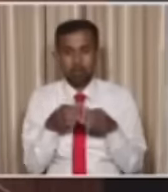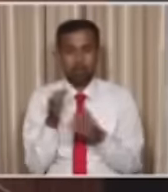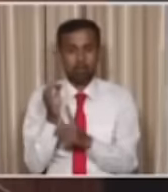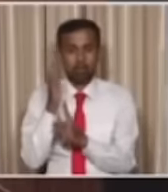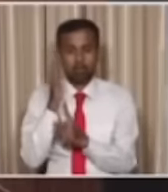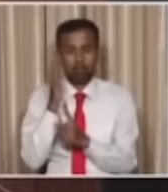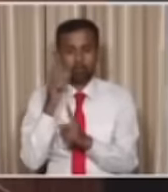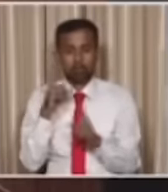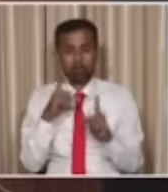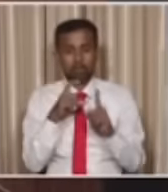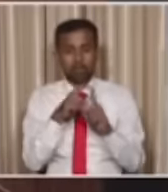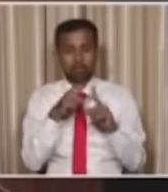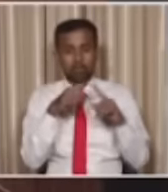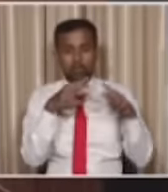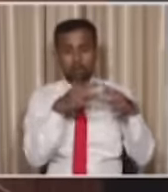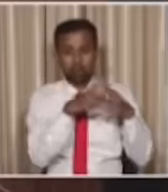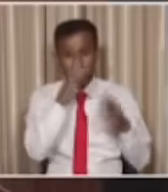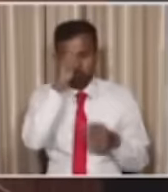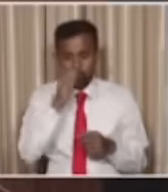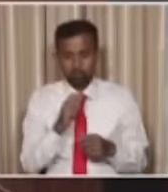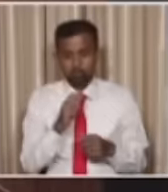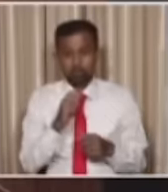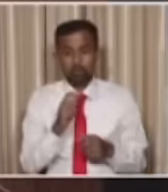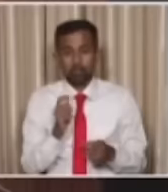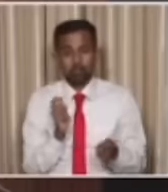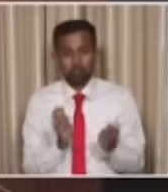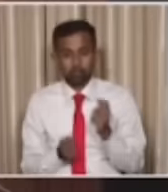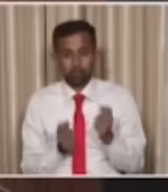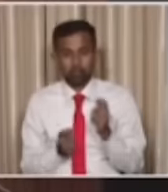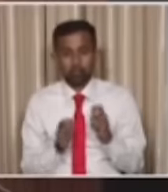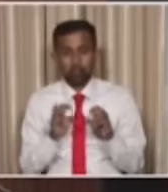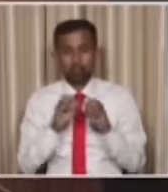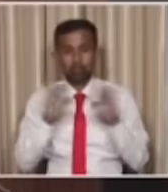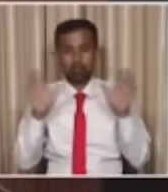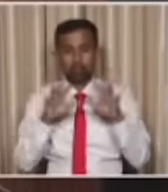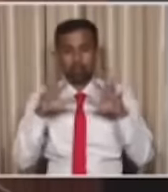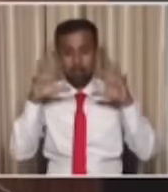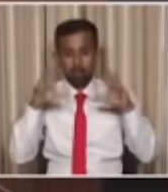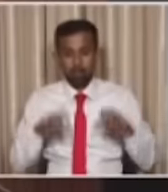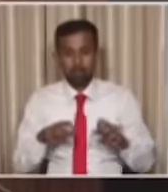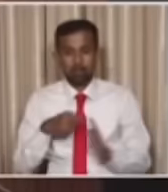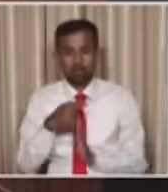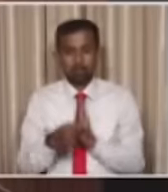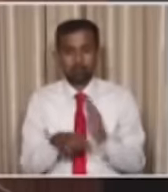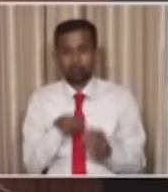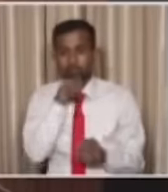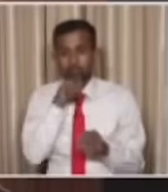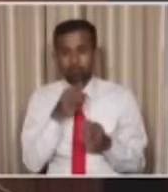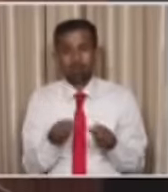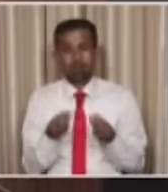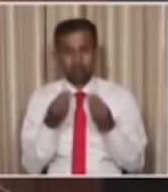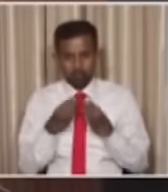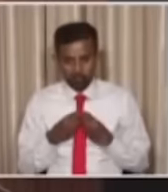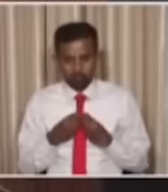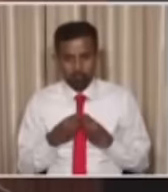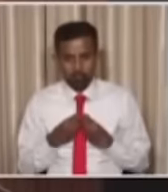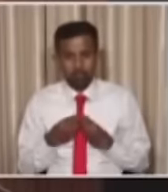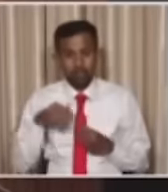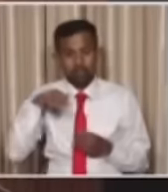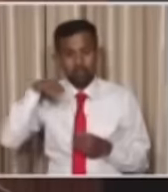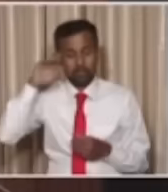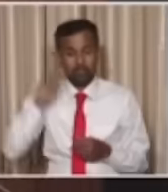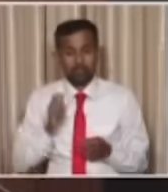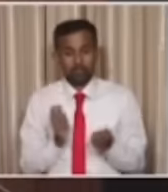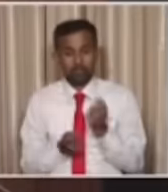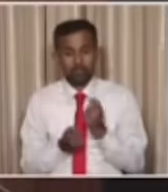සභාපතිවරයා හිටිය ඩියු ගුණසේකර මැතිතුමා එදා ඒ ක්‍රිකට් වල ප්‍රචාරක අයිතිය ජාතික රූපවාහිනිය ලබාගෙන එදා ඒ ක්‍රිකට්